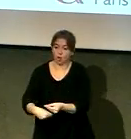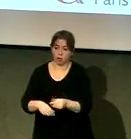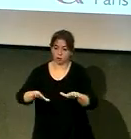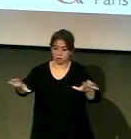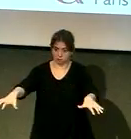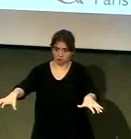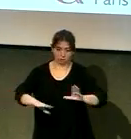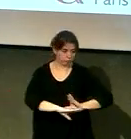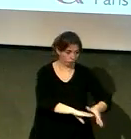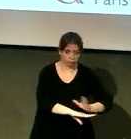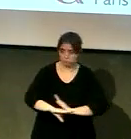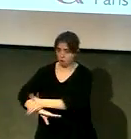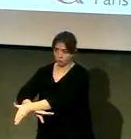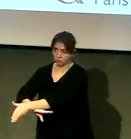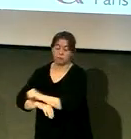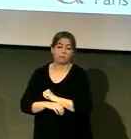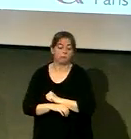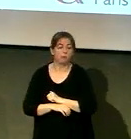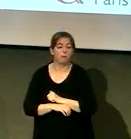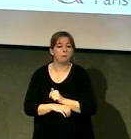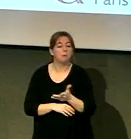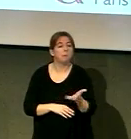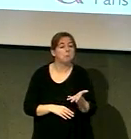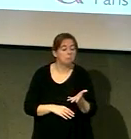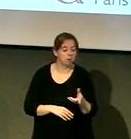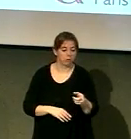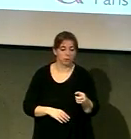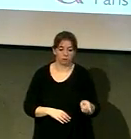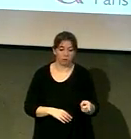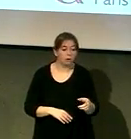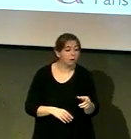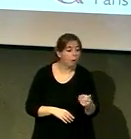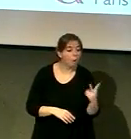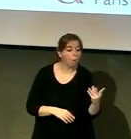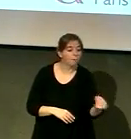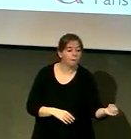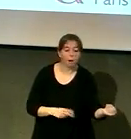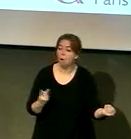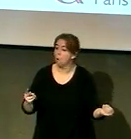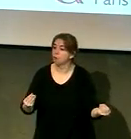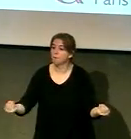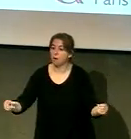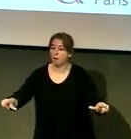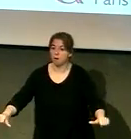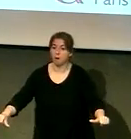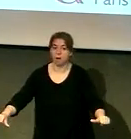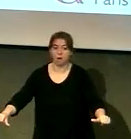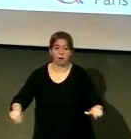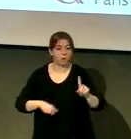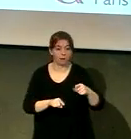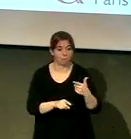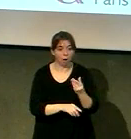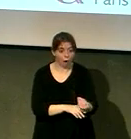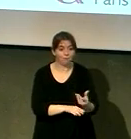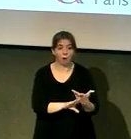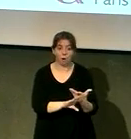et dans les deux cas de ces familles d'accueil, il y a d'autres enfants. Et dans un cas, ils sont vraiment séparés. Dans